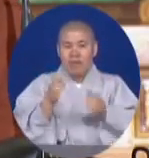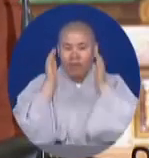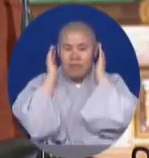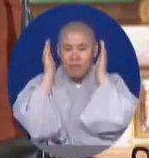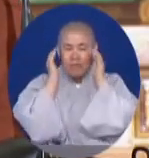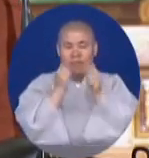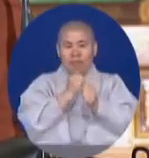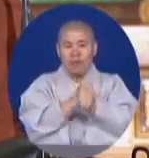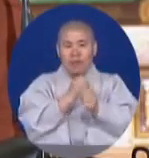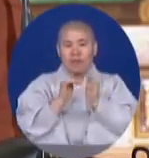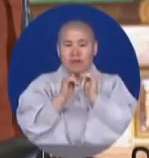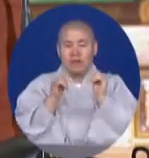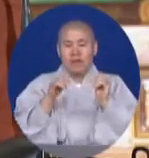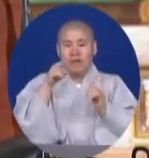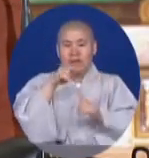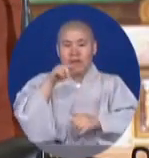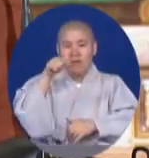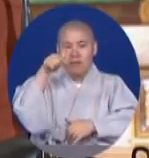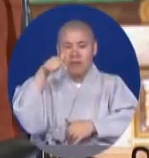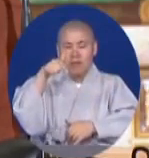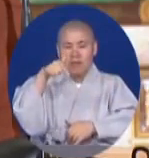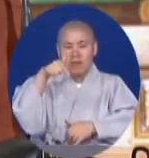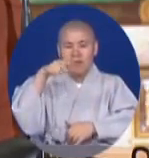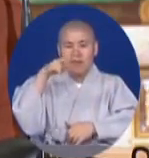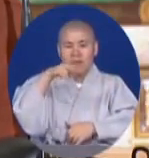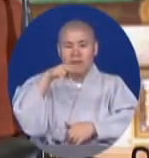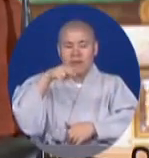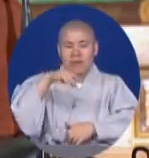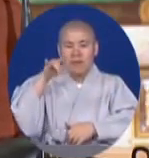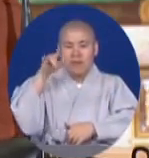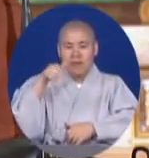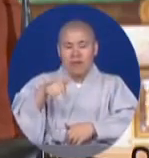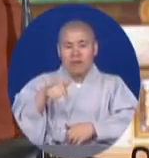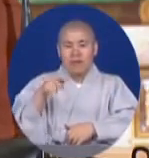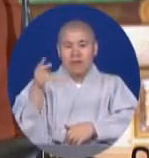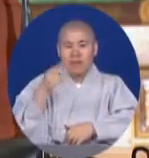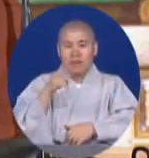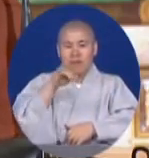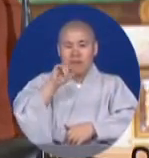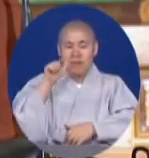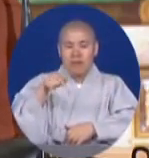그러면 색과 식을 넘어설 때 그게 깨달음이에요.